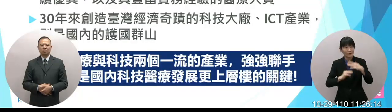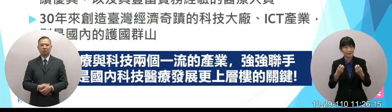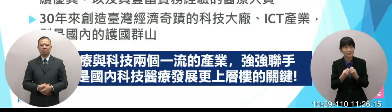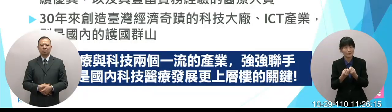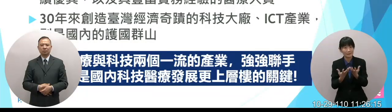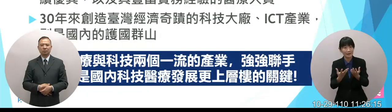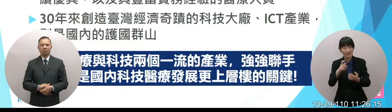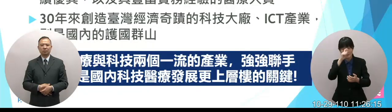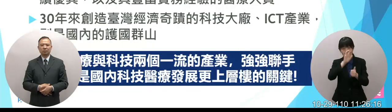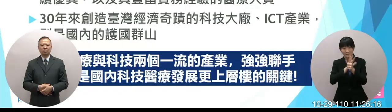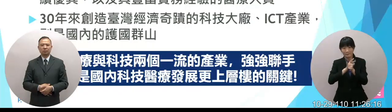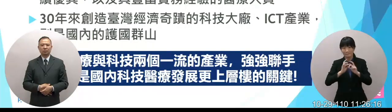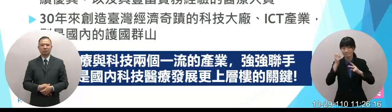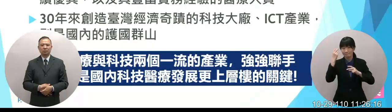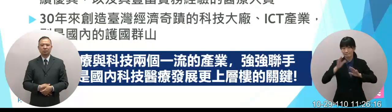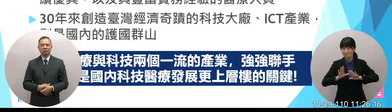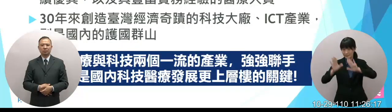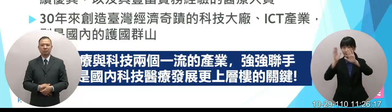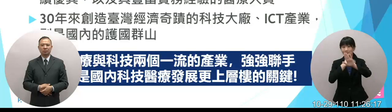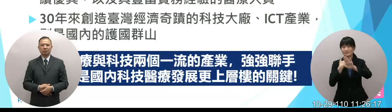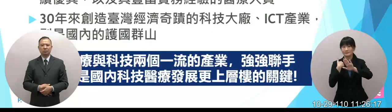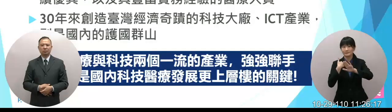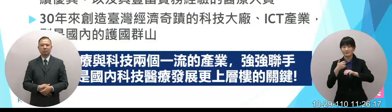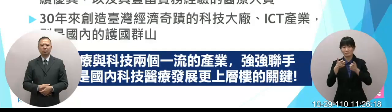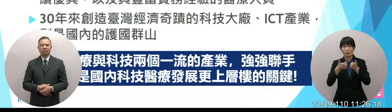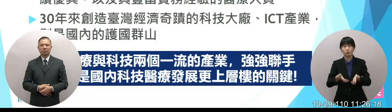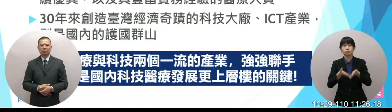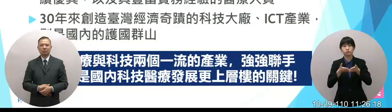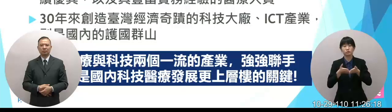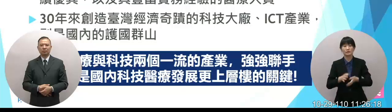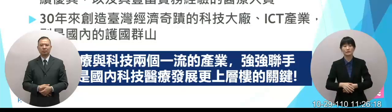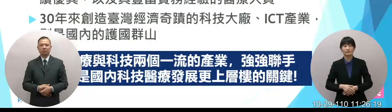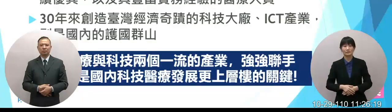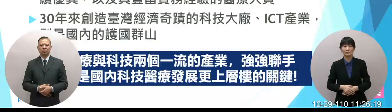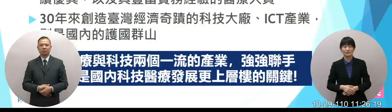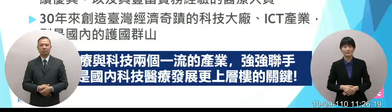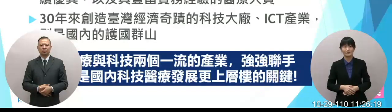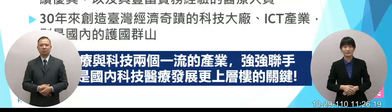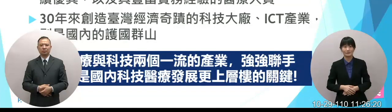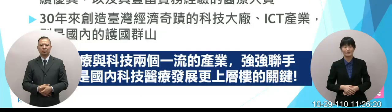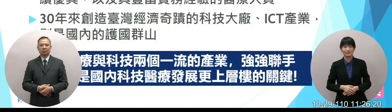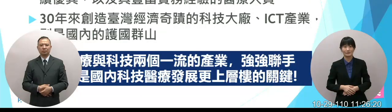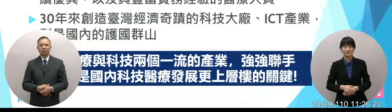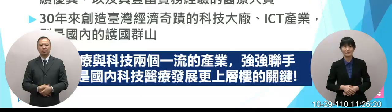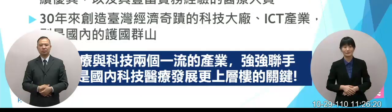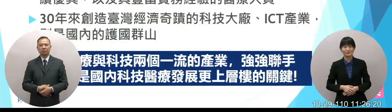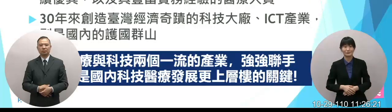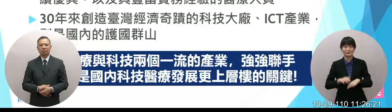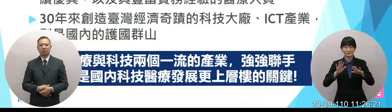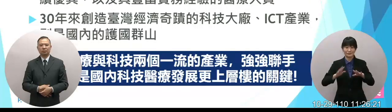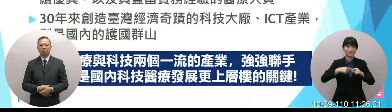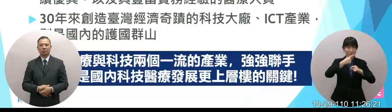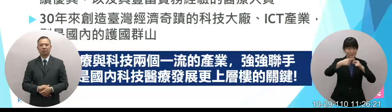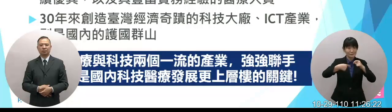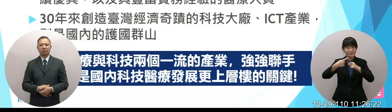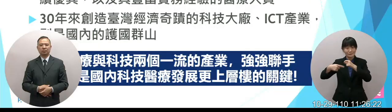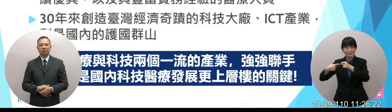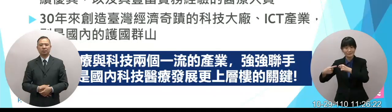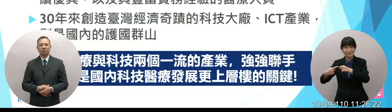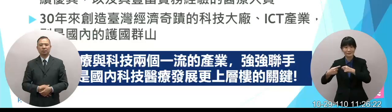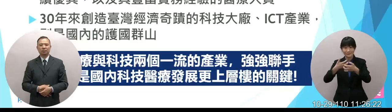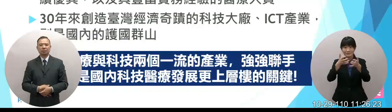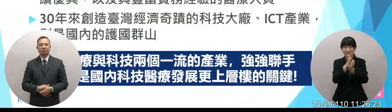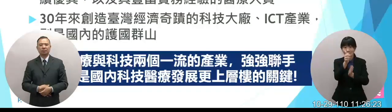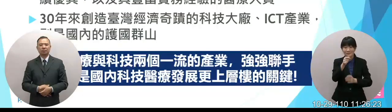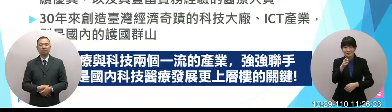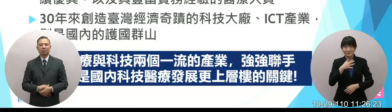上层楼的关键。虽然健保这个总额每年都有，我知道啊，部长， 这个